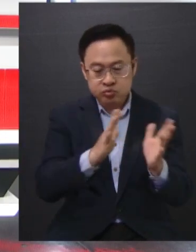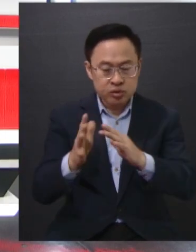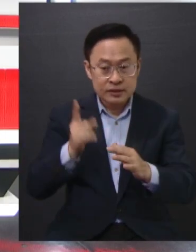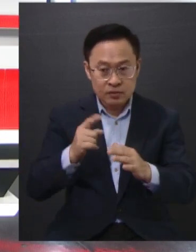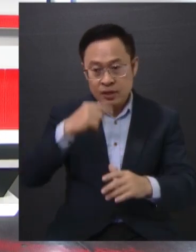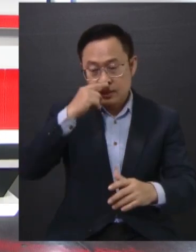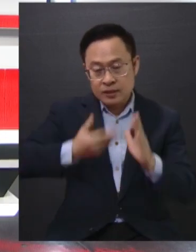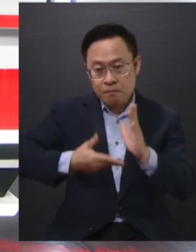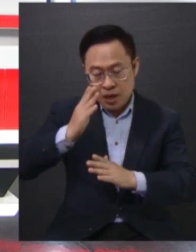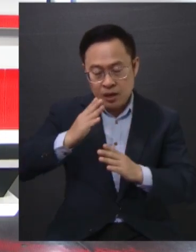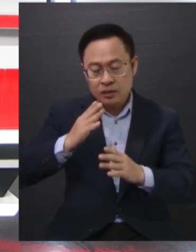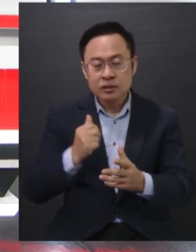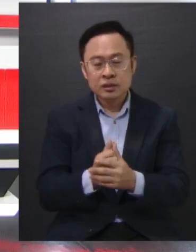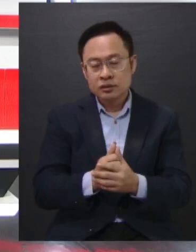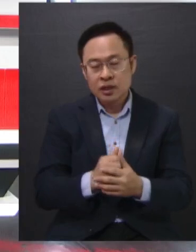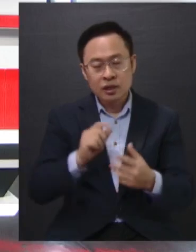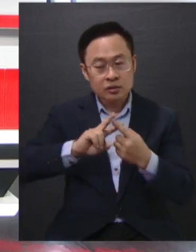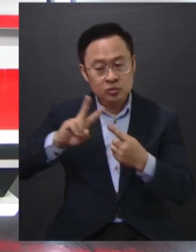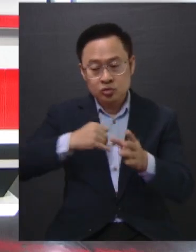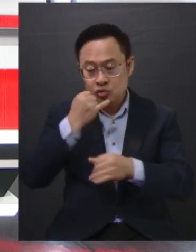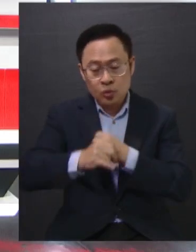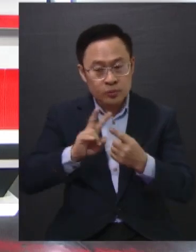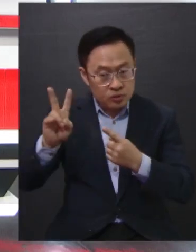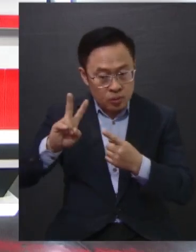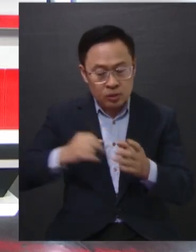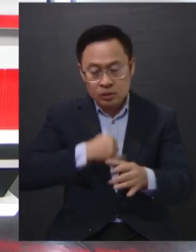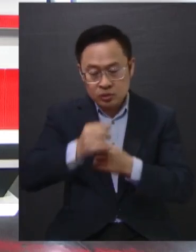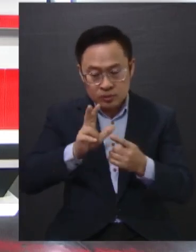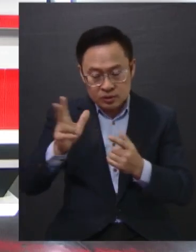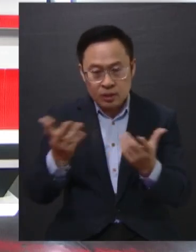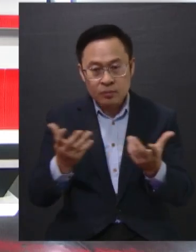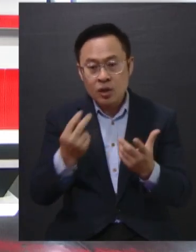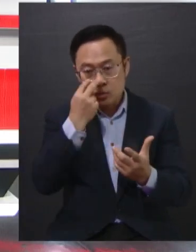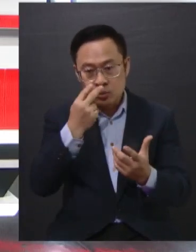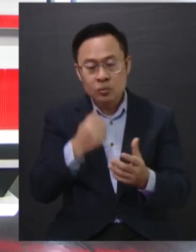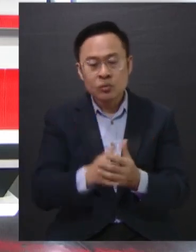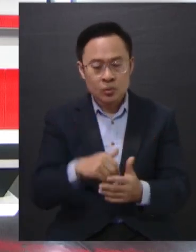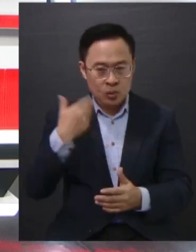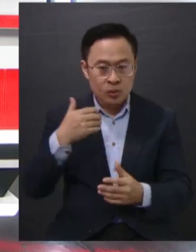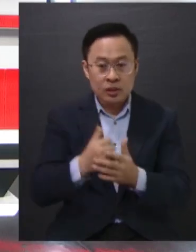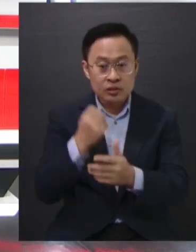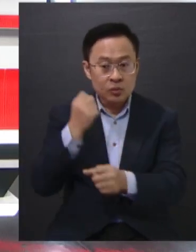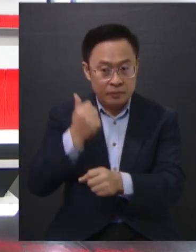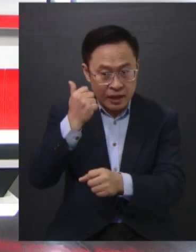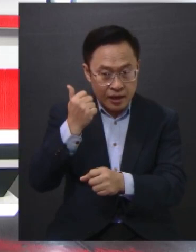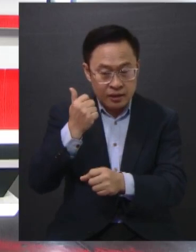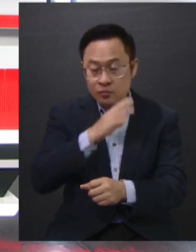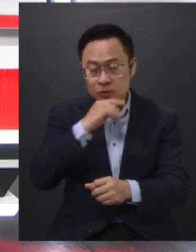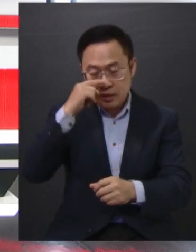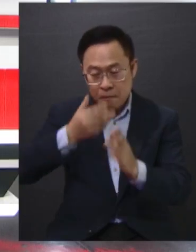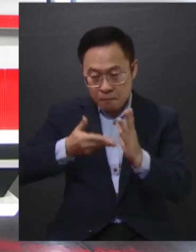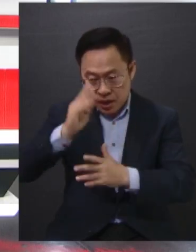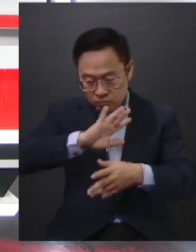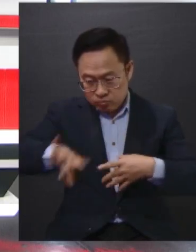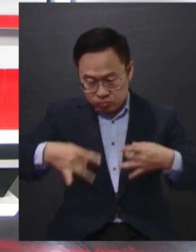านเข้าสู่รอบลึกๆได้หรือเปล่านะคะถ้าหากว่าทำได้เนี่ยจะได้แบบบอกเลยว่าอุ้ยทางผู้ก่อตั้งของบีอินใช่ไหมบอกไ